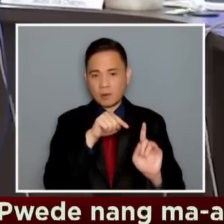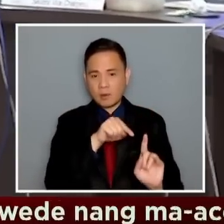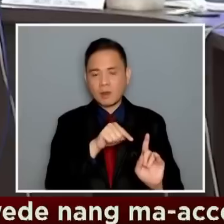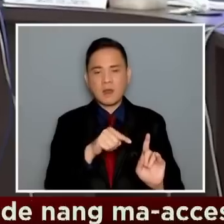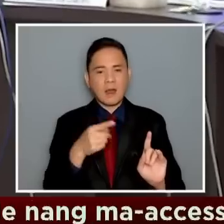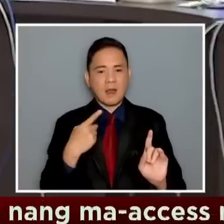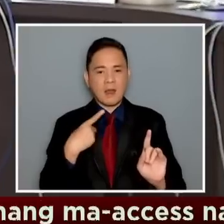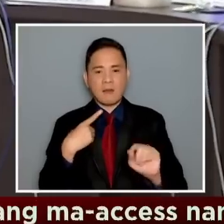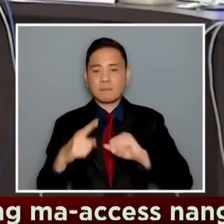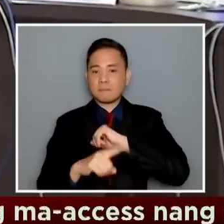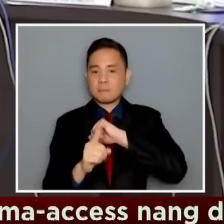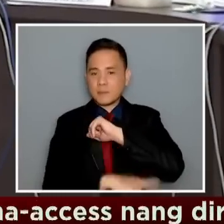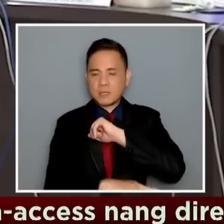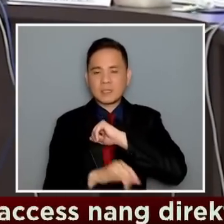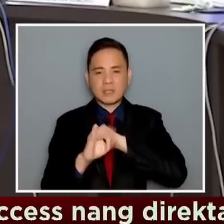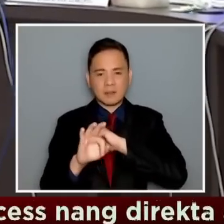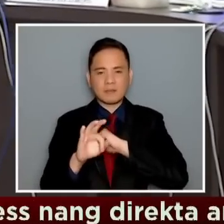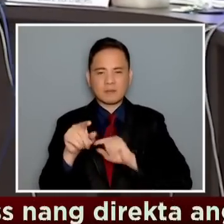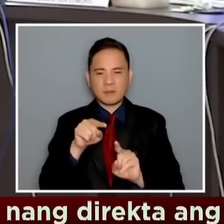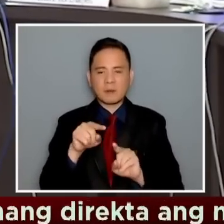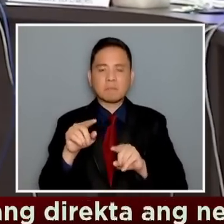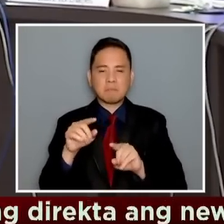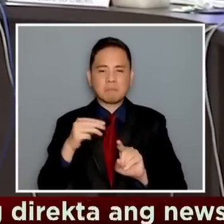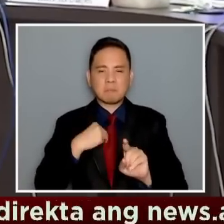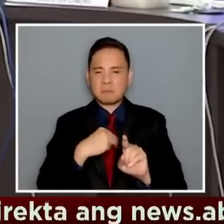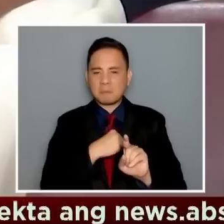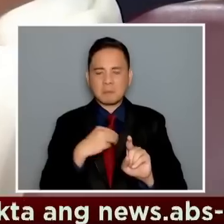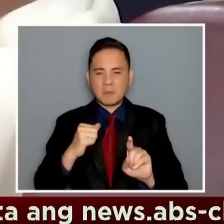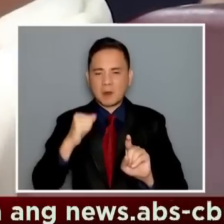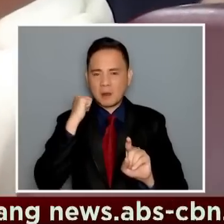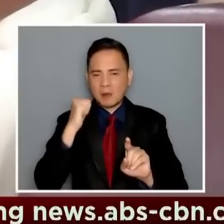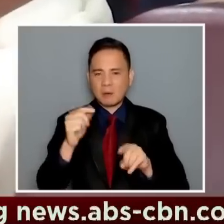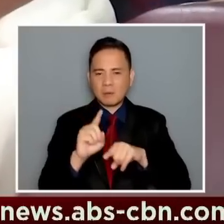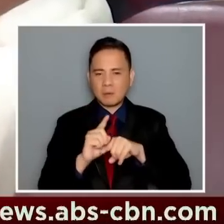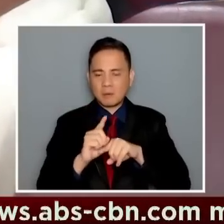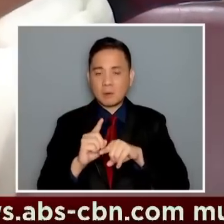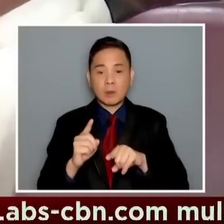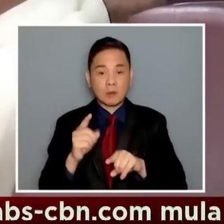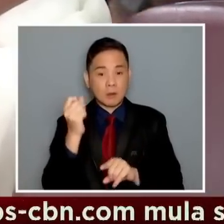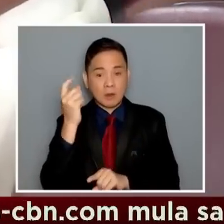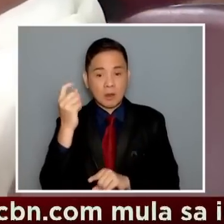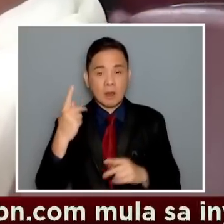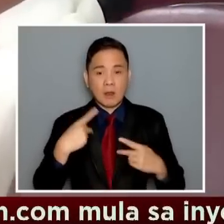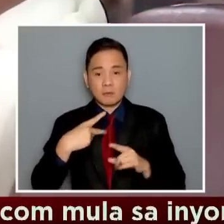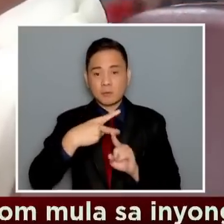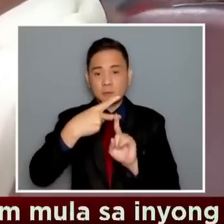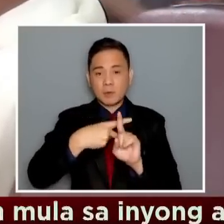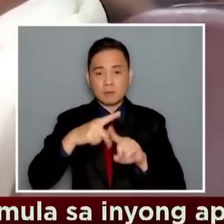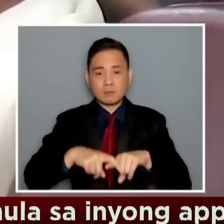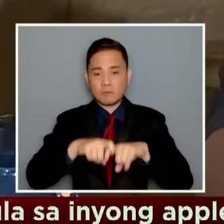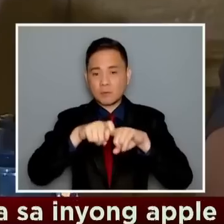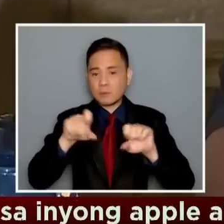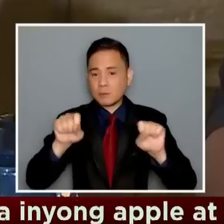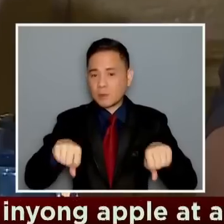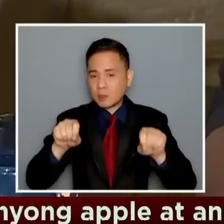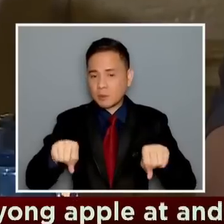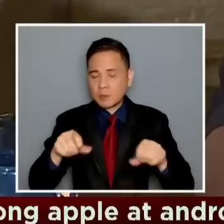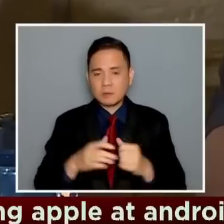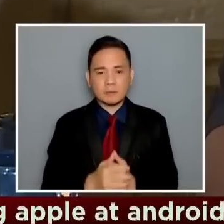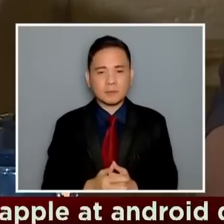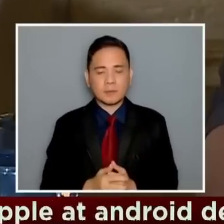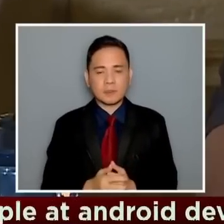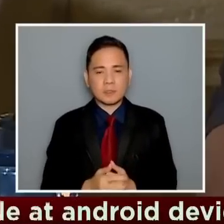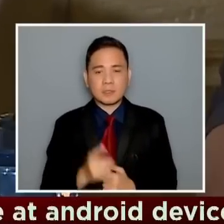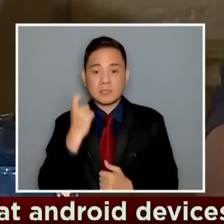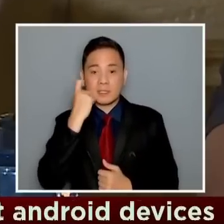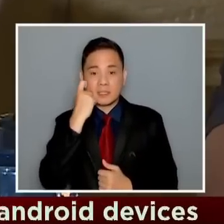disiplinahin ang mga miyembro. Pero kailangan ng 2/3 vote ng Kamara kung suspension o expulsion ang parusa. Samantala, kani-kanina lamang ay naglabas ng